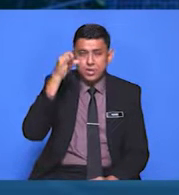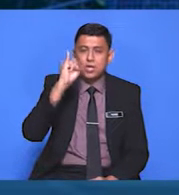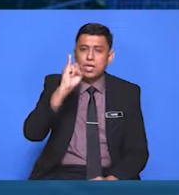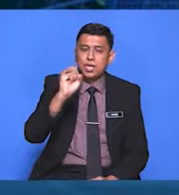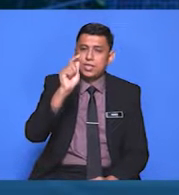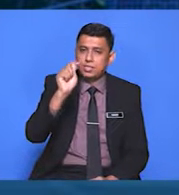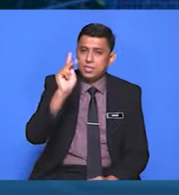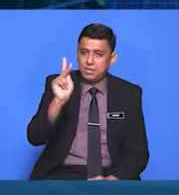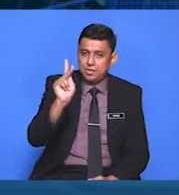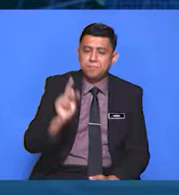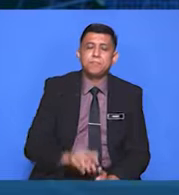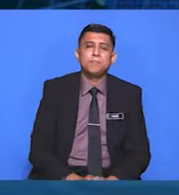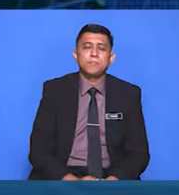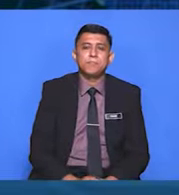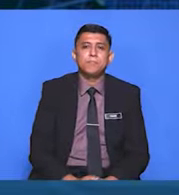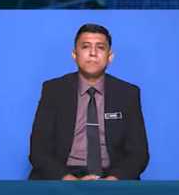inflasi tolakkan kos.